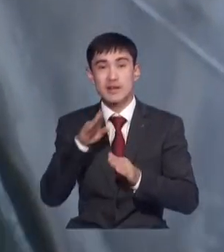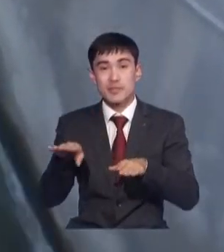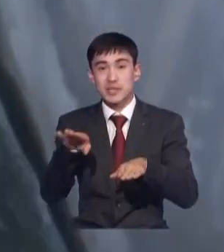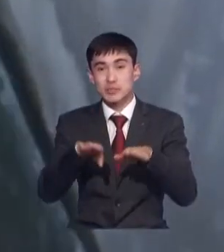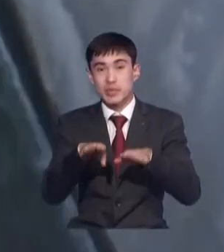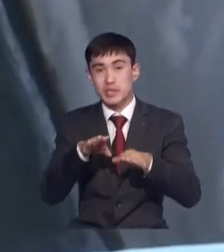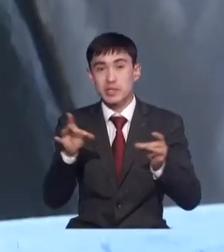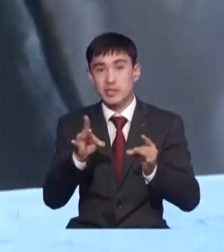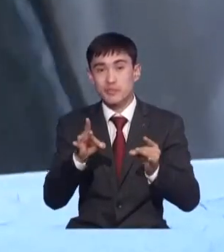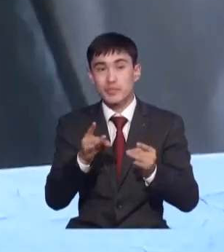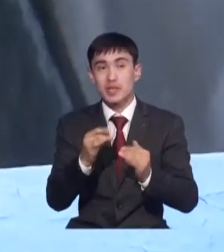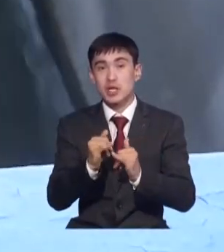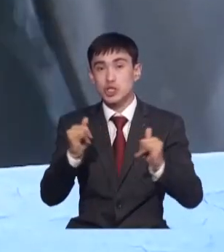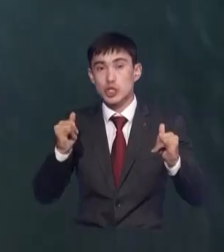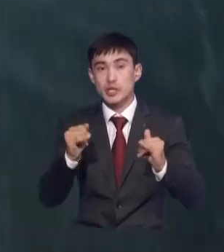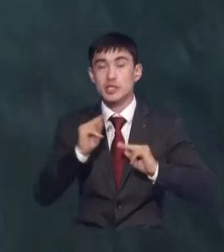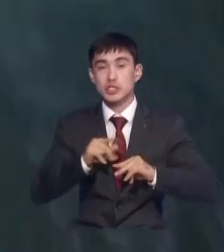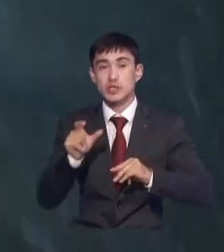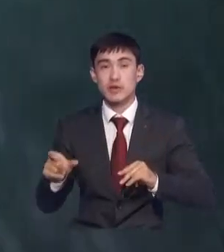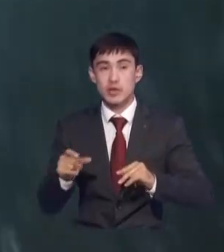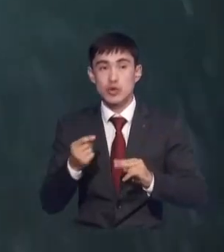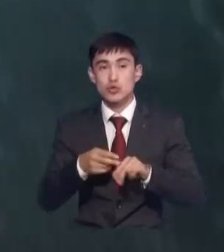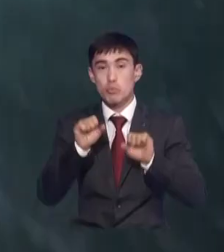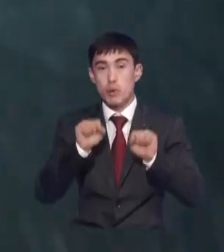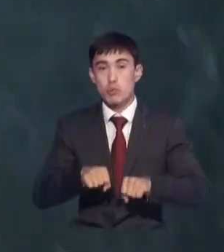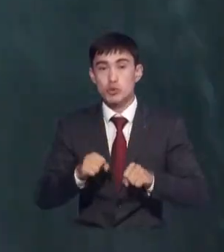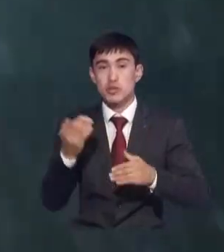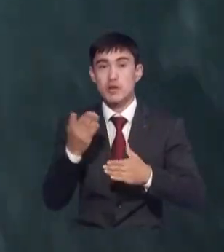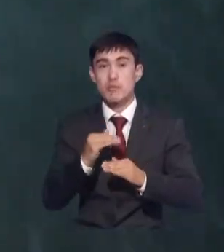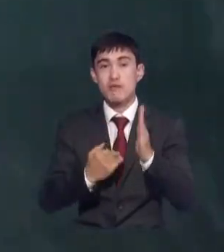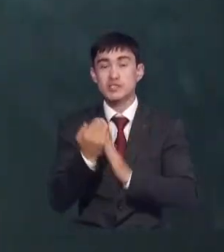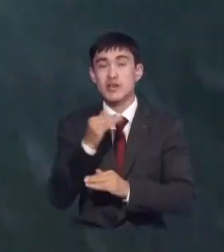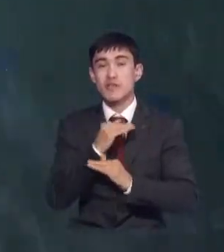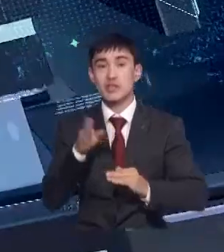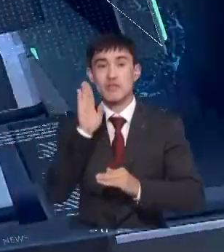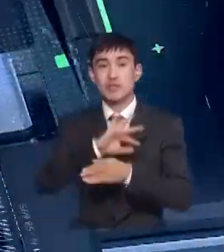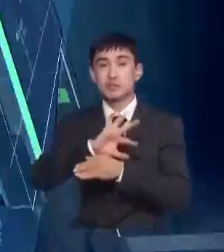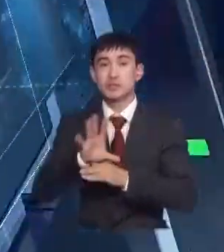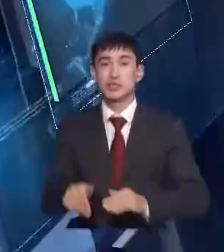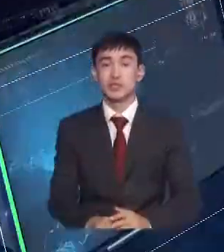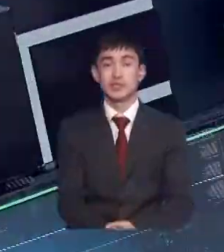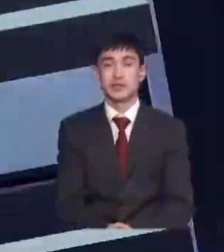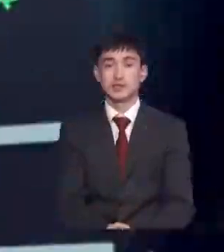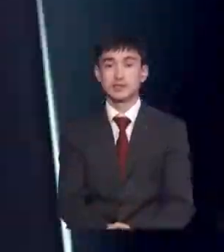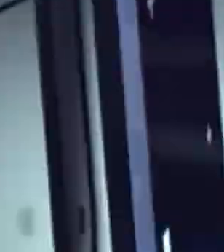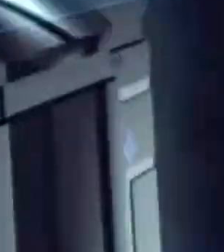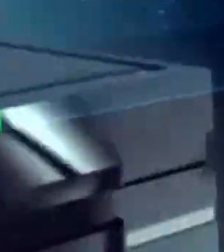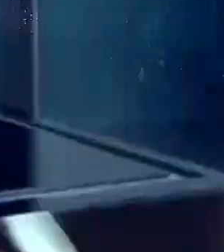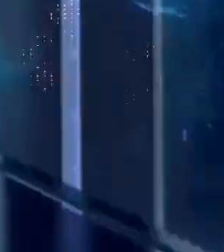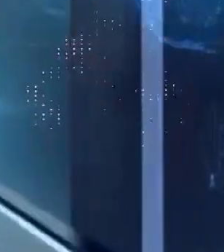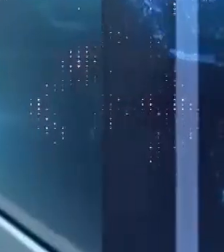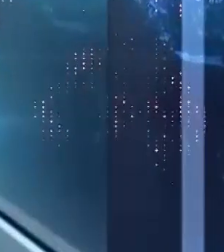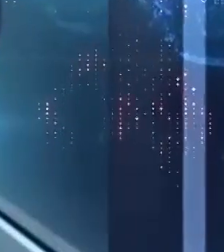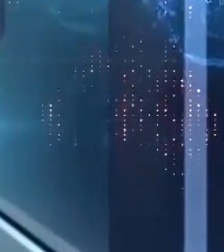водоизмерительных приборов и расширение штата сотрудников, что поможет повысить эффективность водоснабжения. Эмиль Курбанов, Акбота